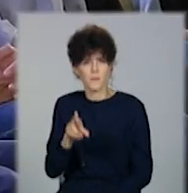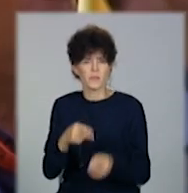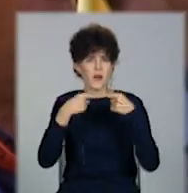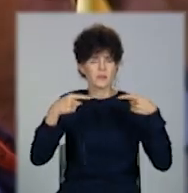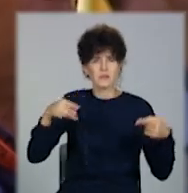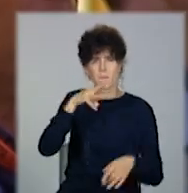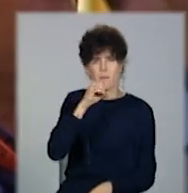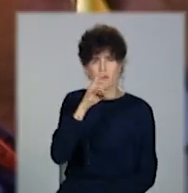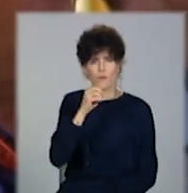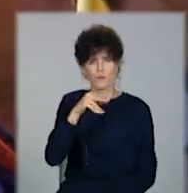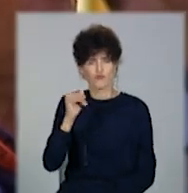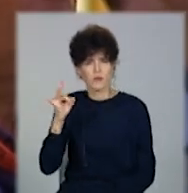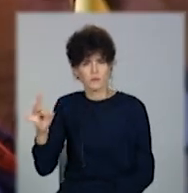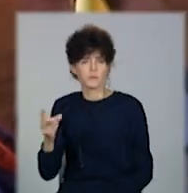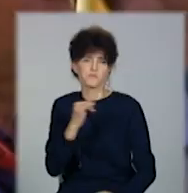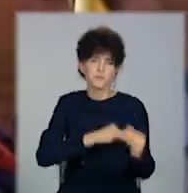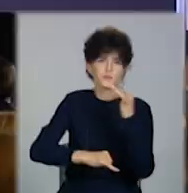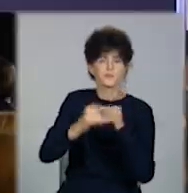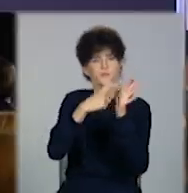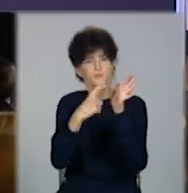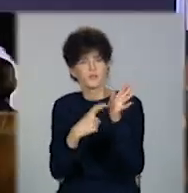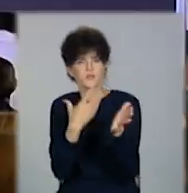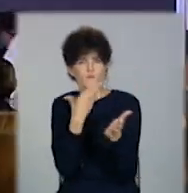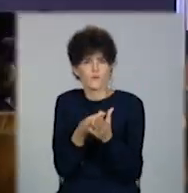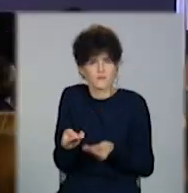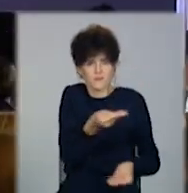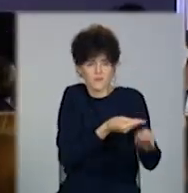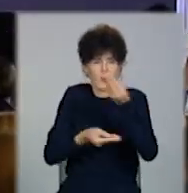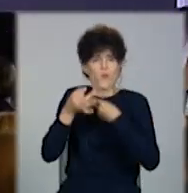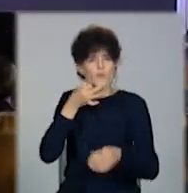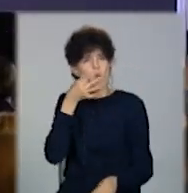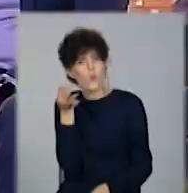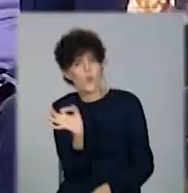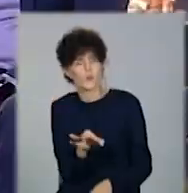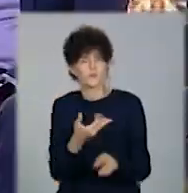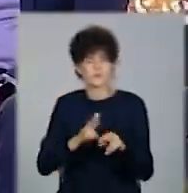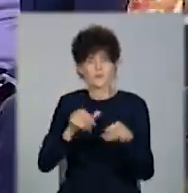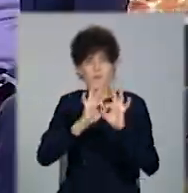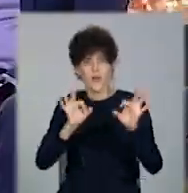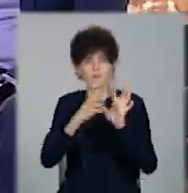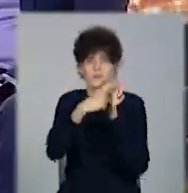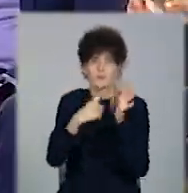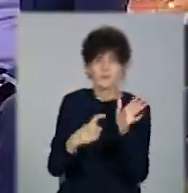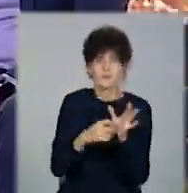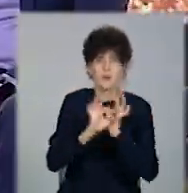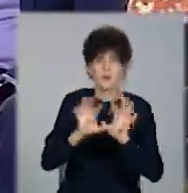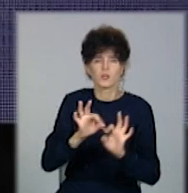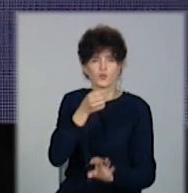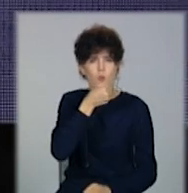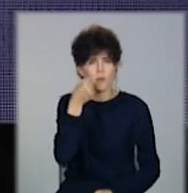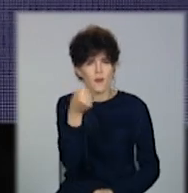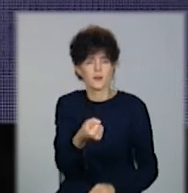та секретами успіху, баченням сучасних тенденцій бізнесу, зокрема й у медіапросторі. Поділився з учасниками журналіст,